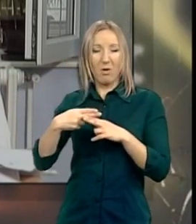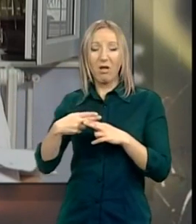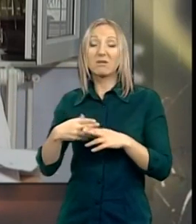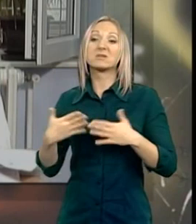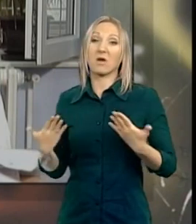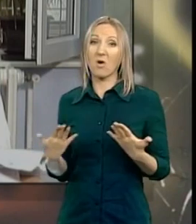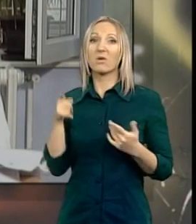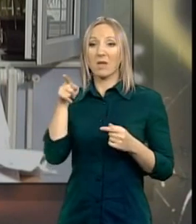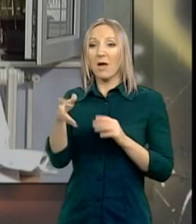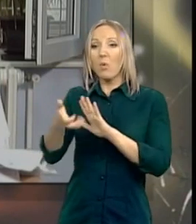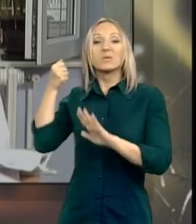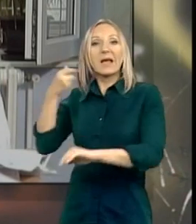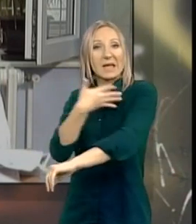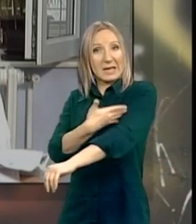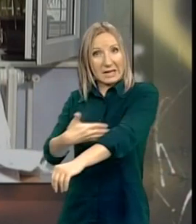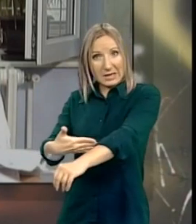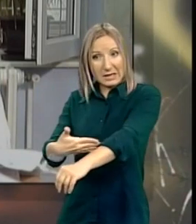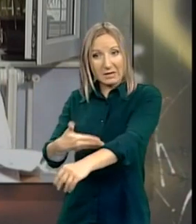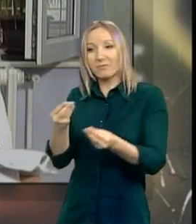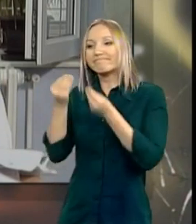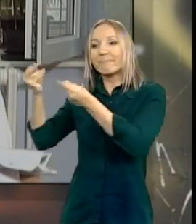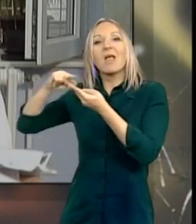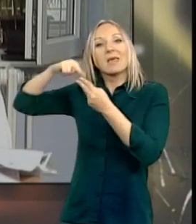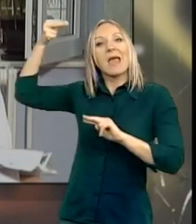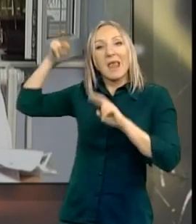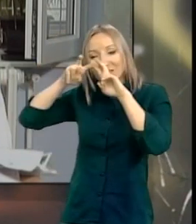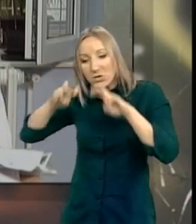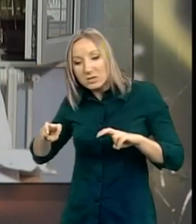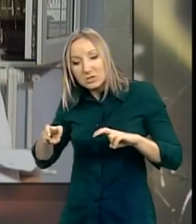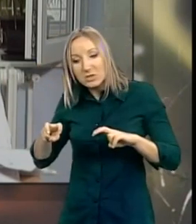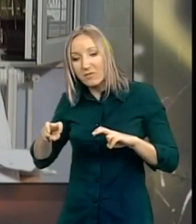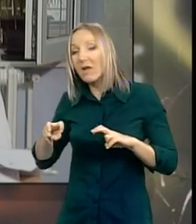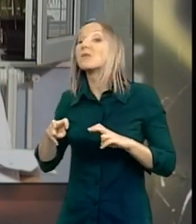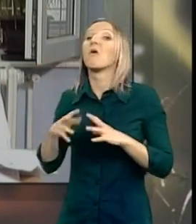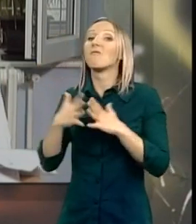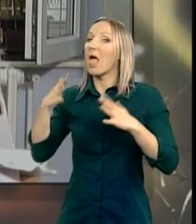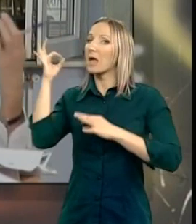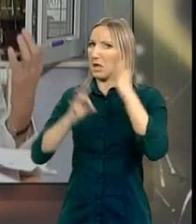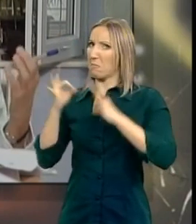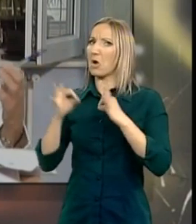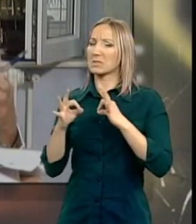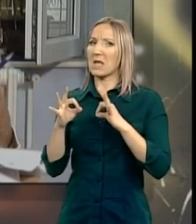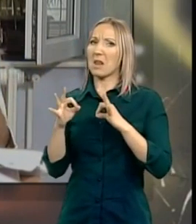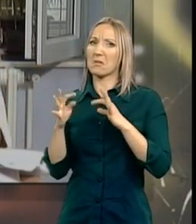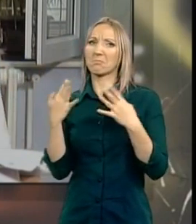praktično uzimanje uzorka krvi za genetiku u veoma visokom procentu, u nekom procentu